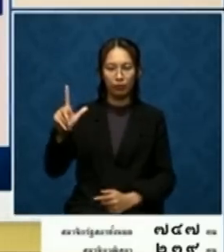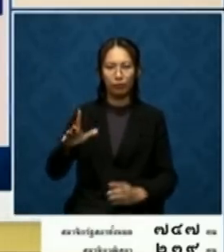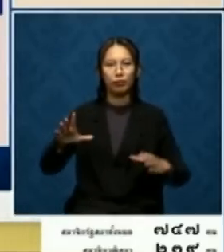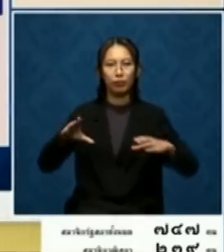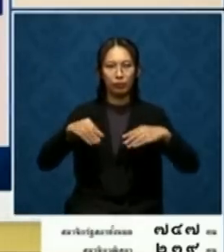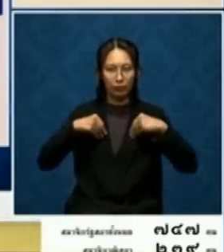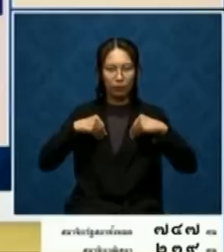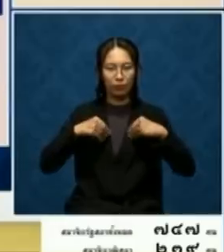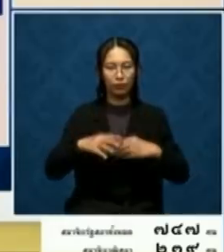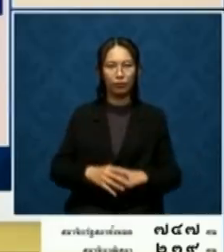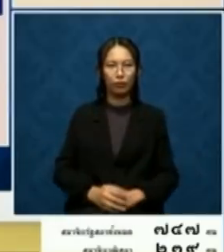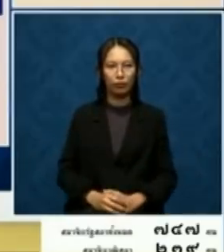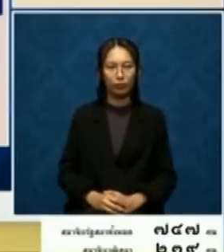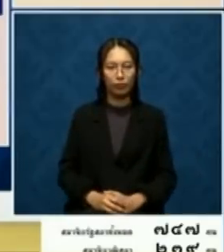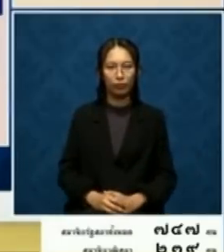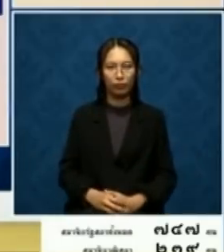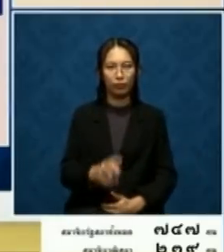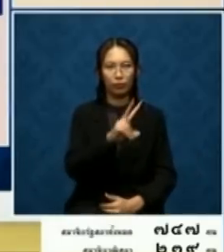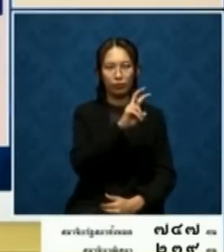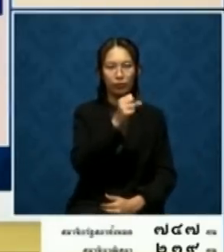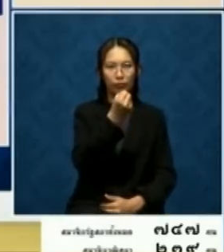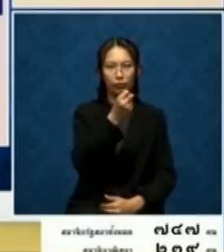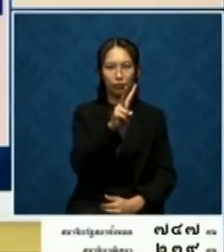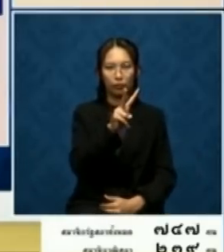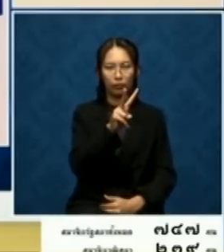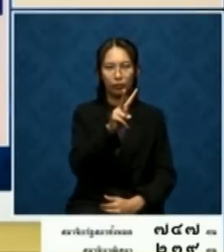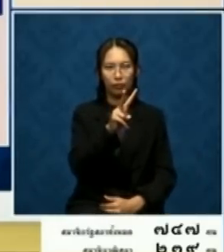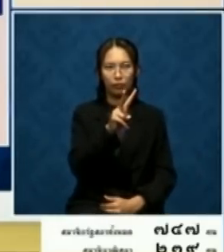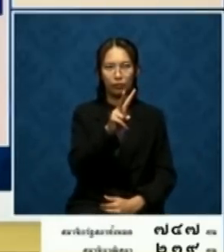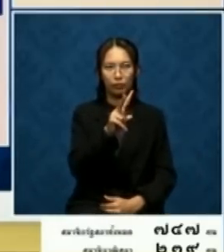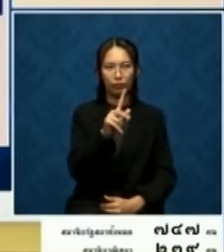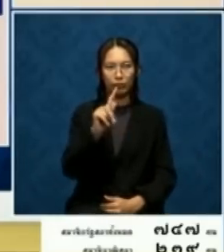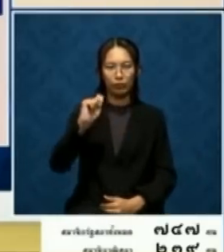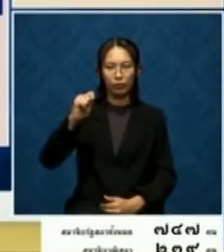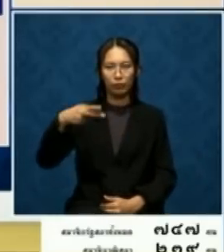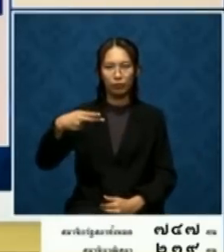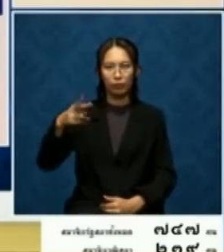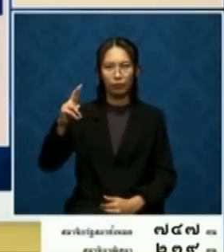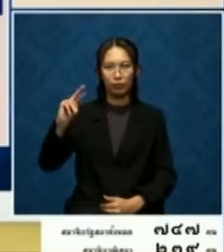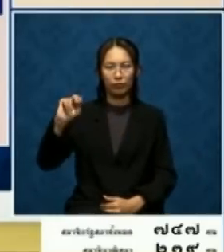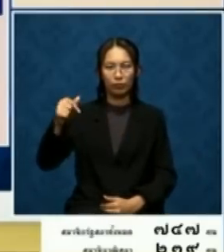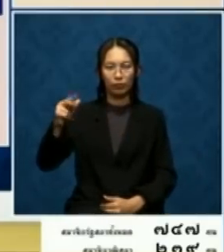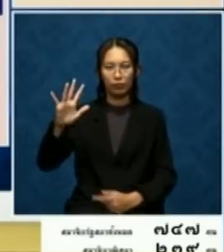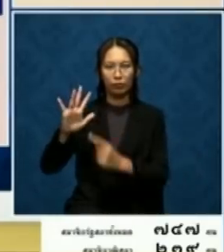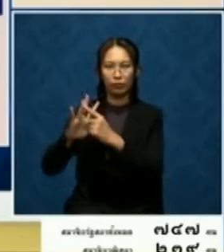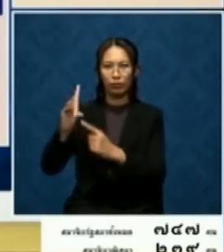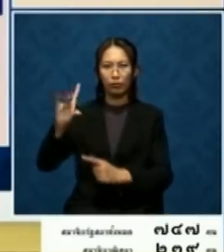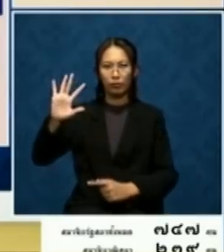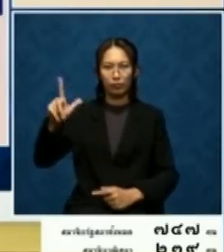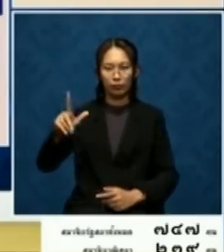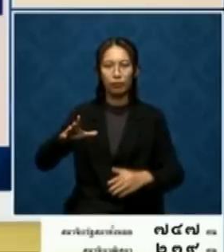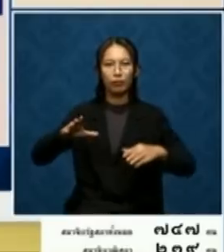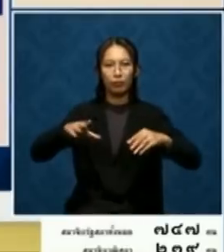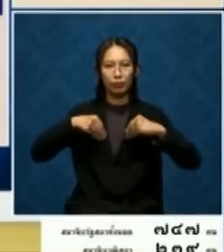านสวไงในการแก้รัฐธรรมนูญและในพรรคร่วมเองเนี่ยจะตกผลึกยังไงแล้วยิ่งแนวทางบอกว่าเสนอแก้รัฐธรรมนูญโดยมติคณะรัฐม